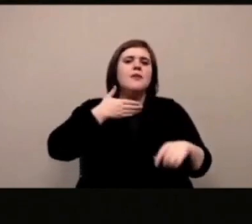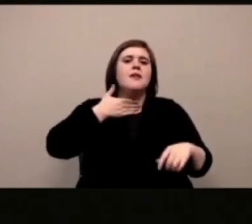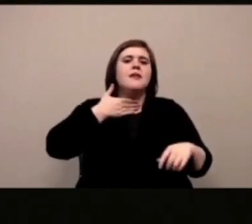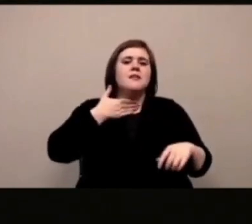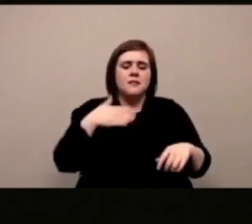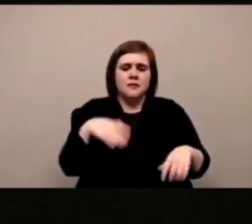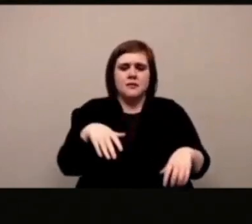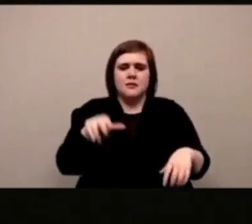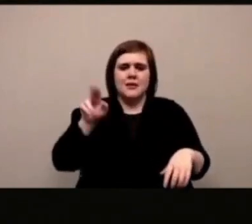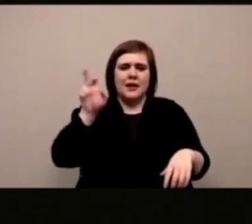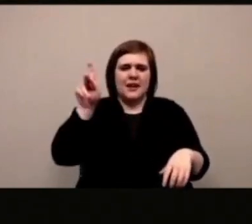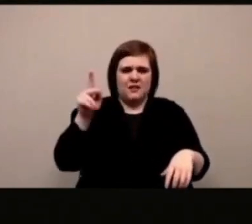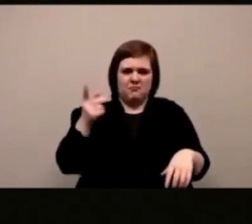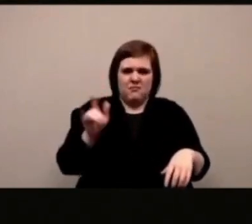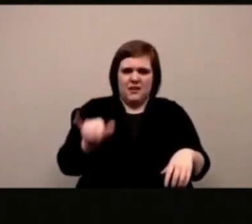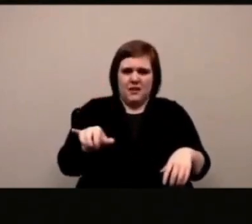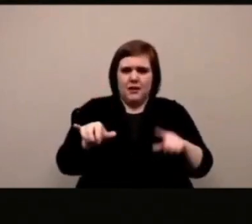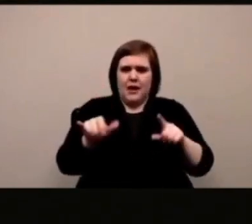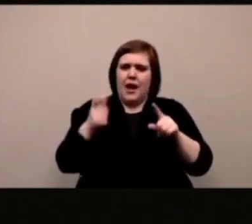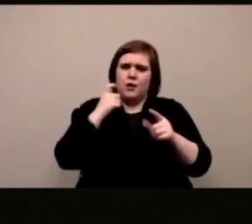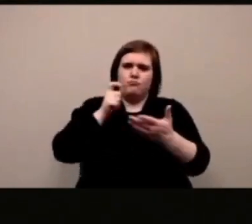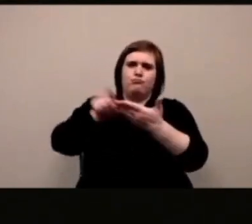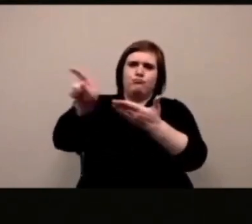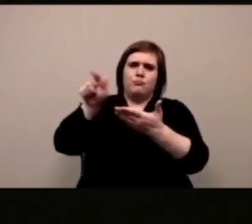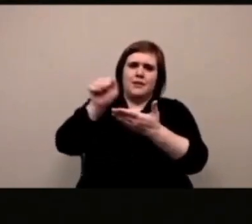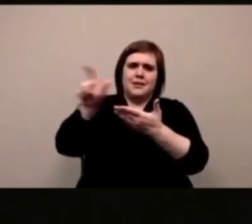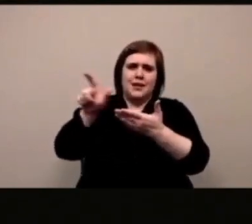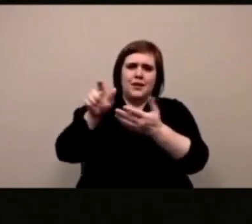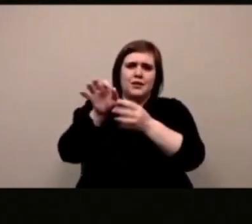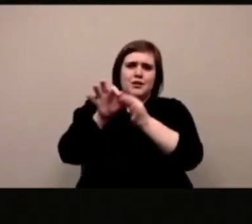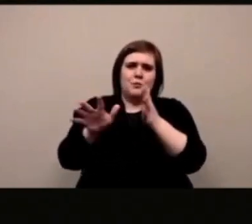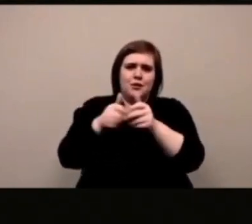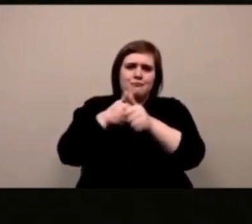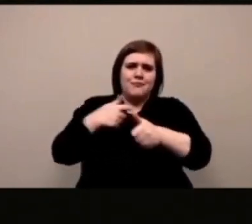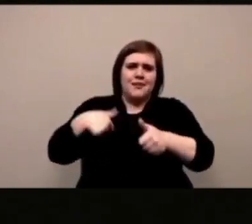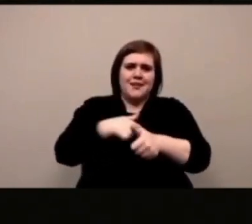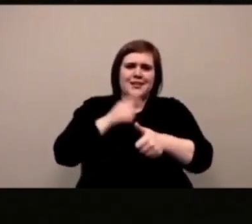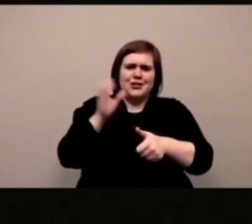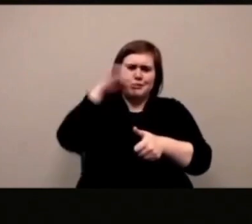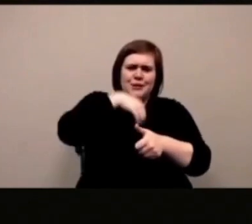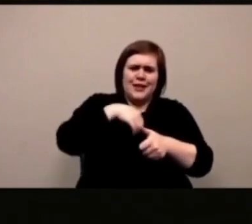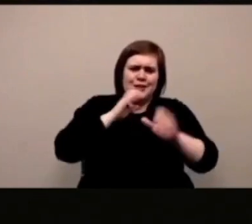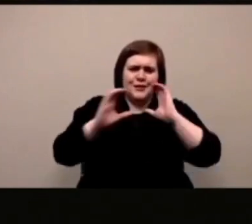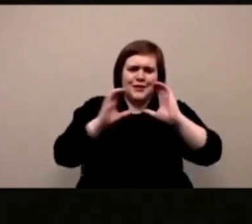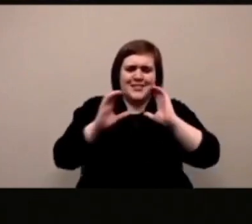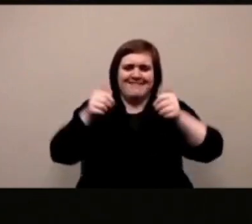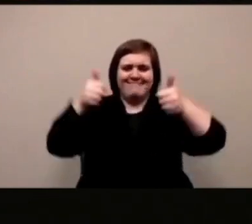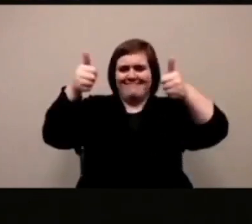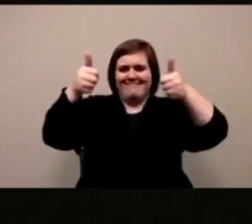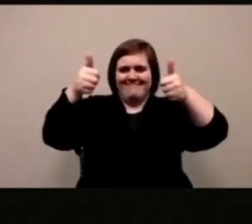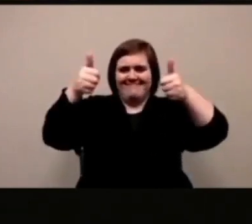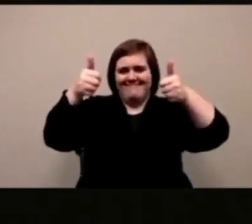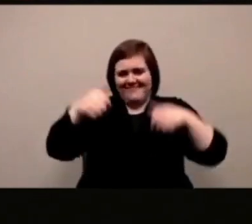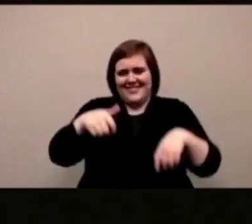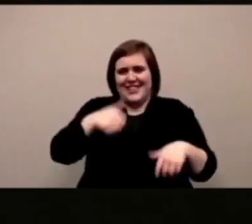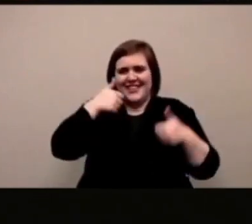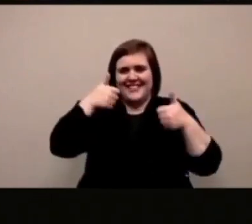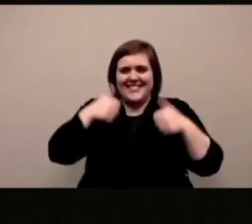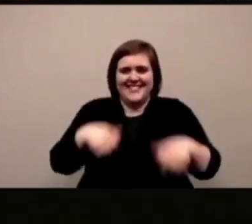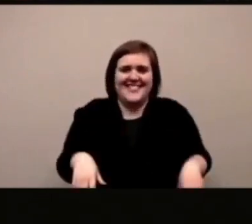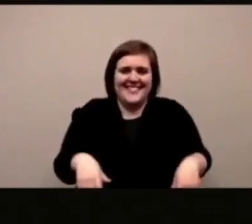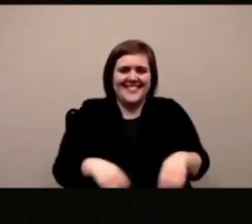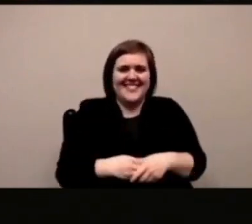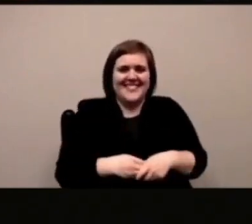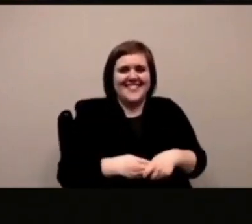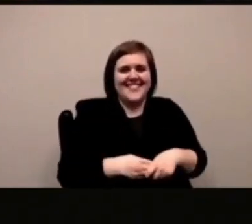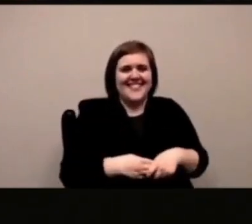正面から始めますがこういう風に後左右を向いたりうつむいたりすればそれに後応じて違ったと